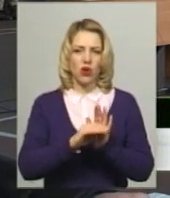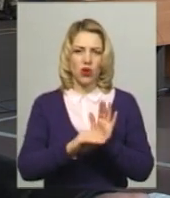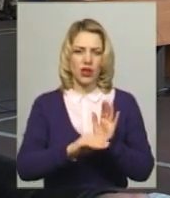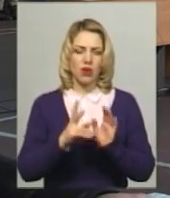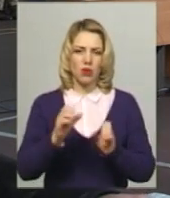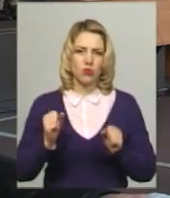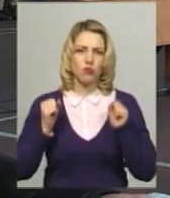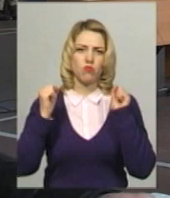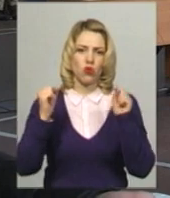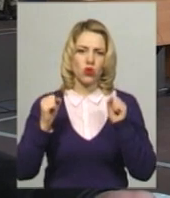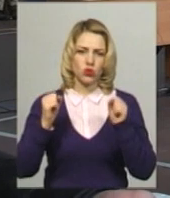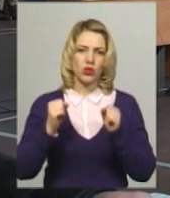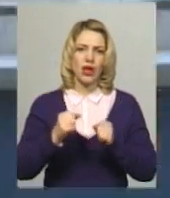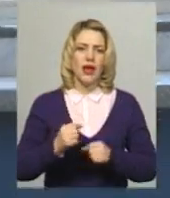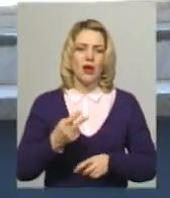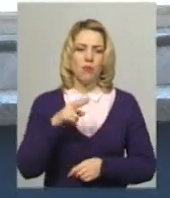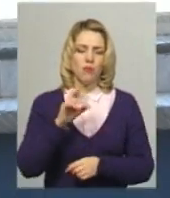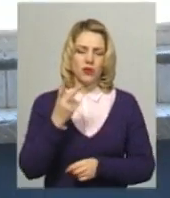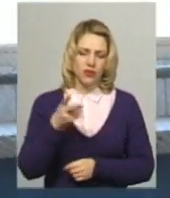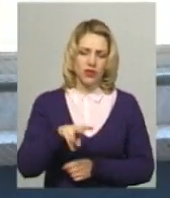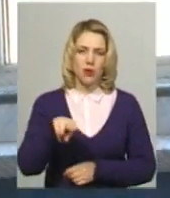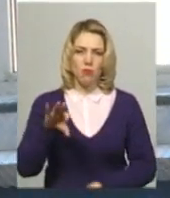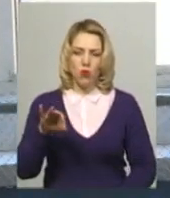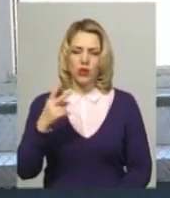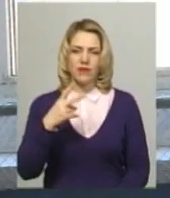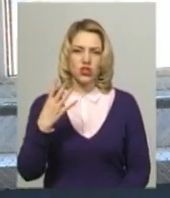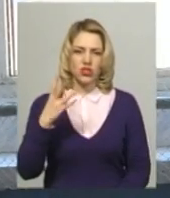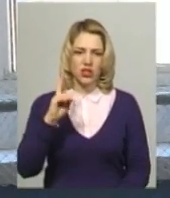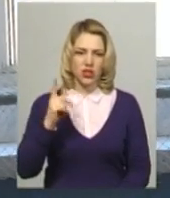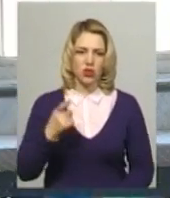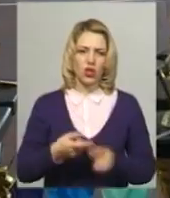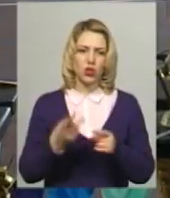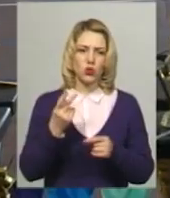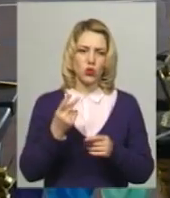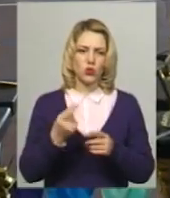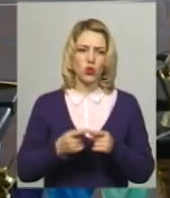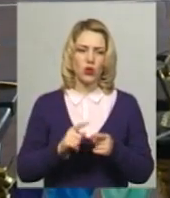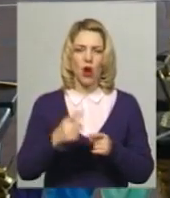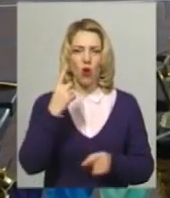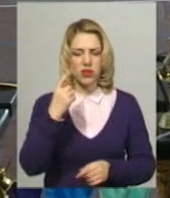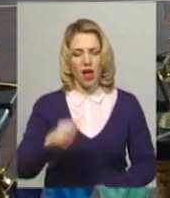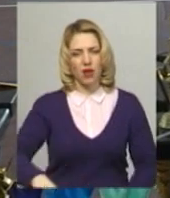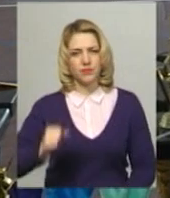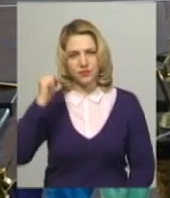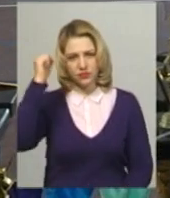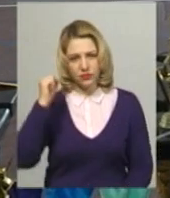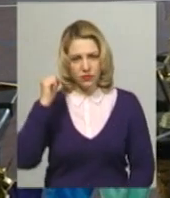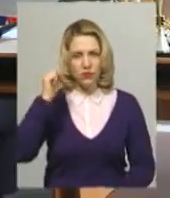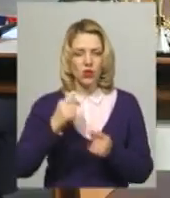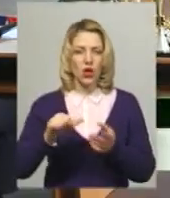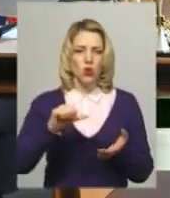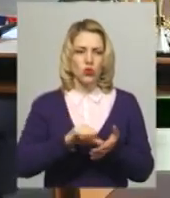вагою 2 по 24 кілограми. Та друга номінація – ривок гирі з однією зміною рук. У змаганнях беруть участь 102